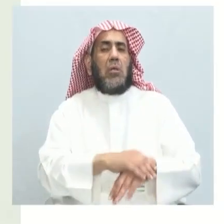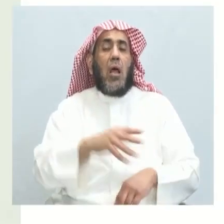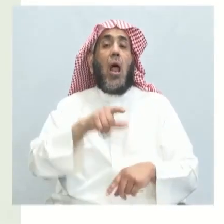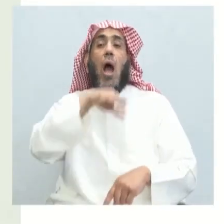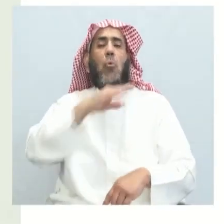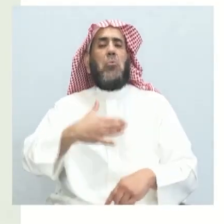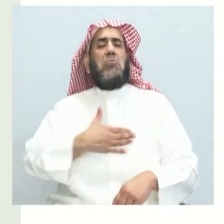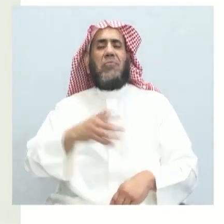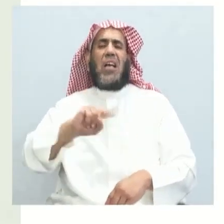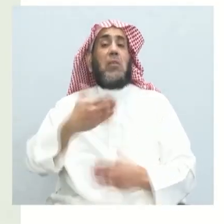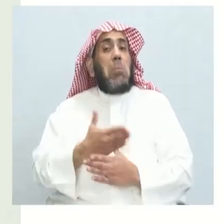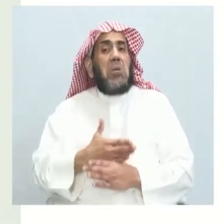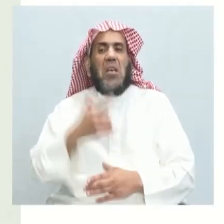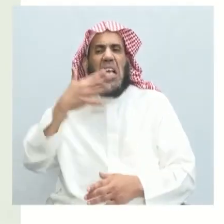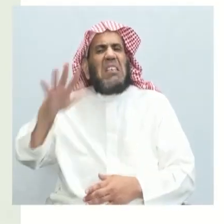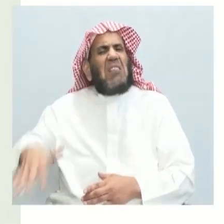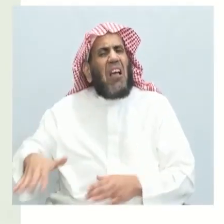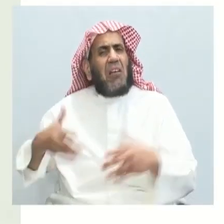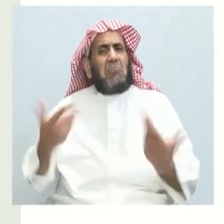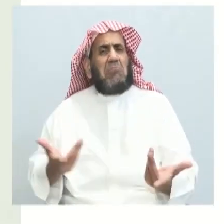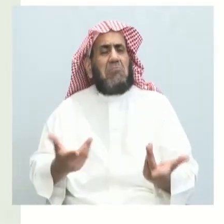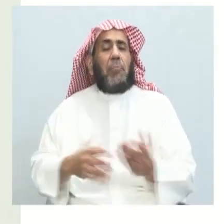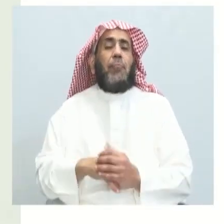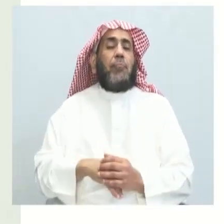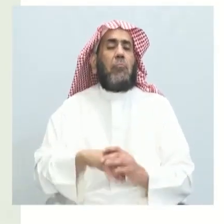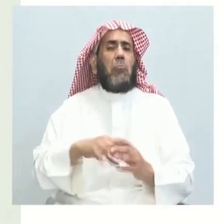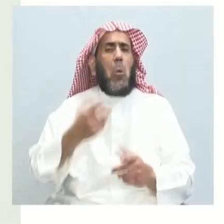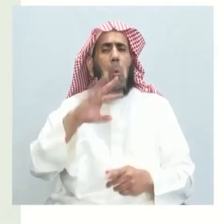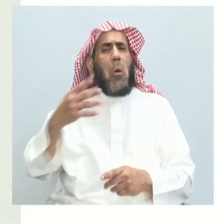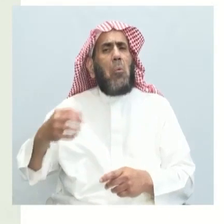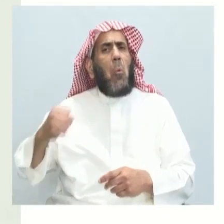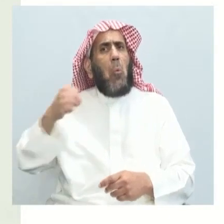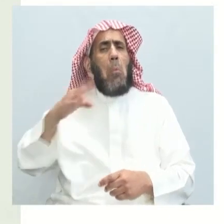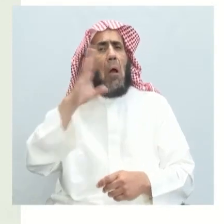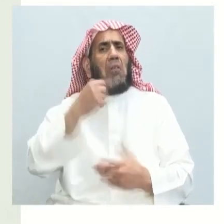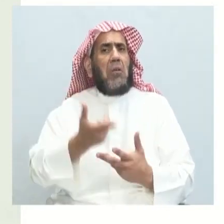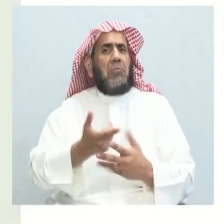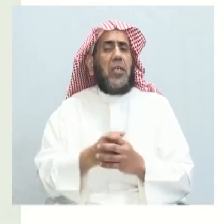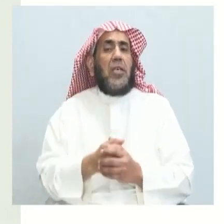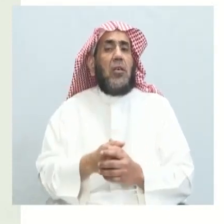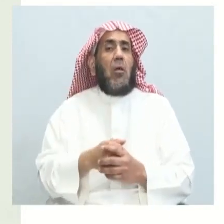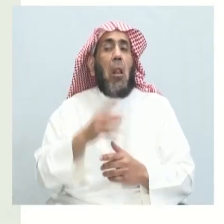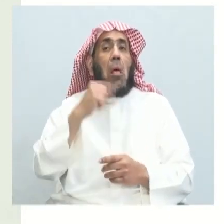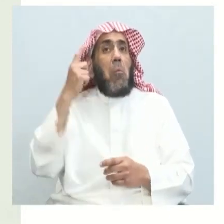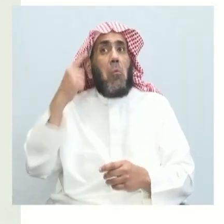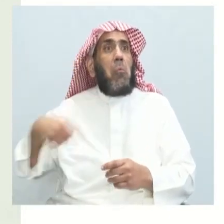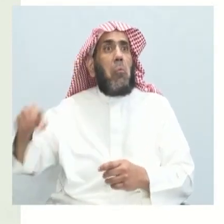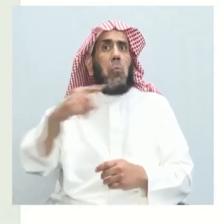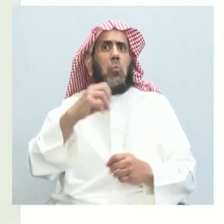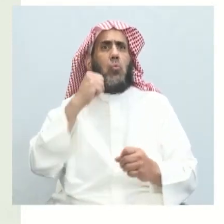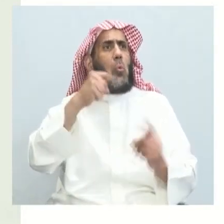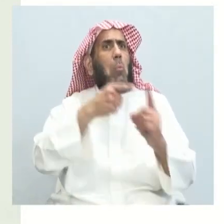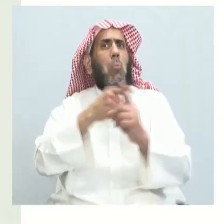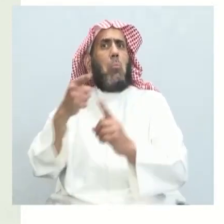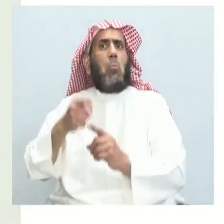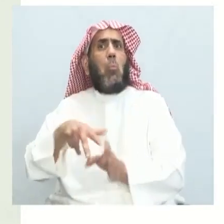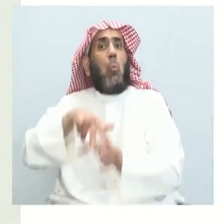باحداثه سنه طبعا اعتذر بانه ما زال صغير ولم يكن يقوى على القوه طبعا وانه لم يعرف بعد بشجاعه مع لم يعرف من